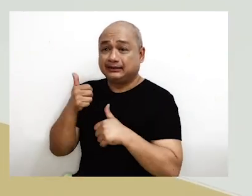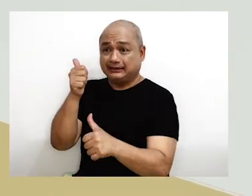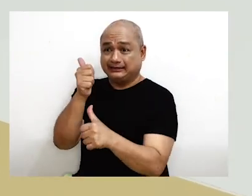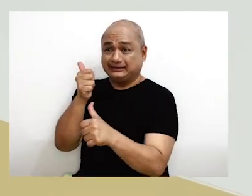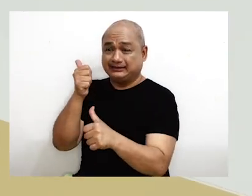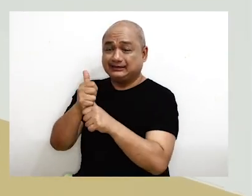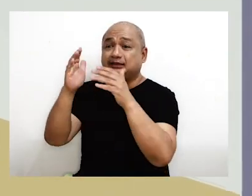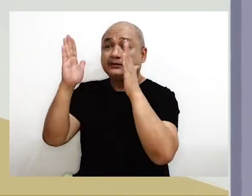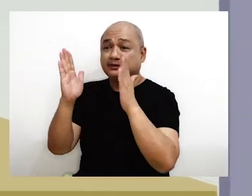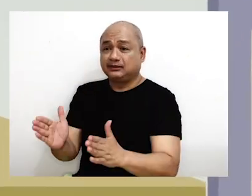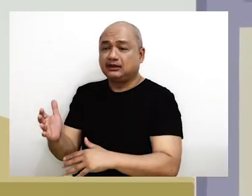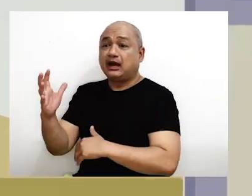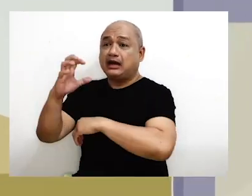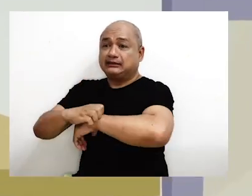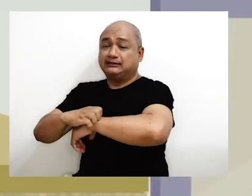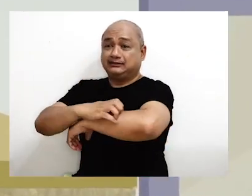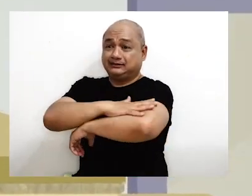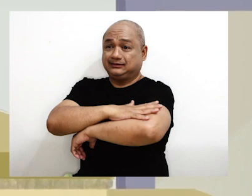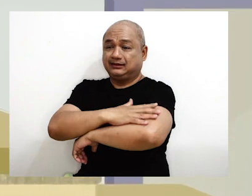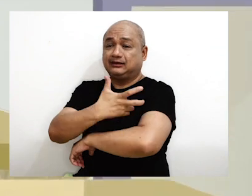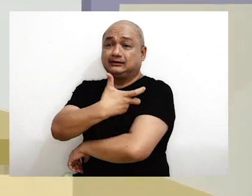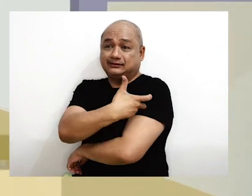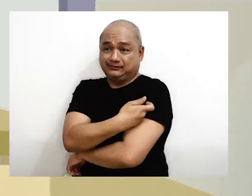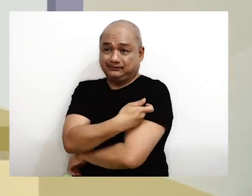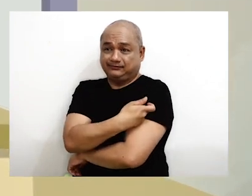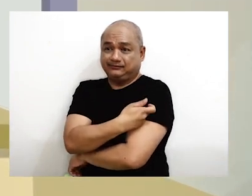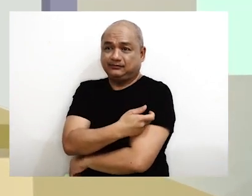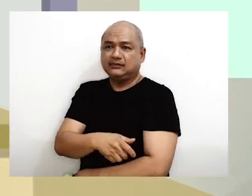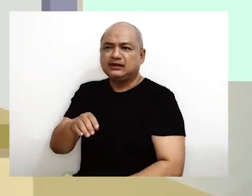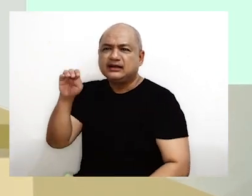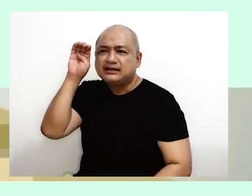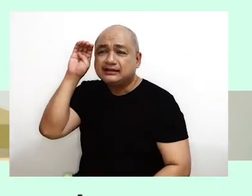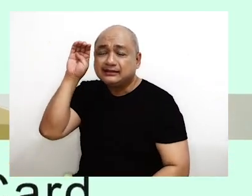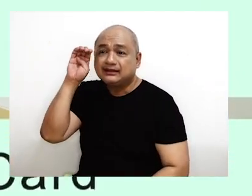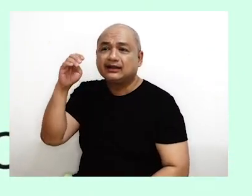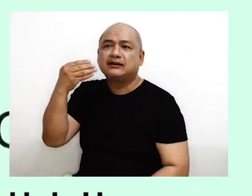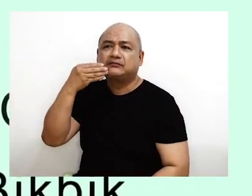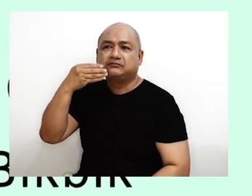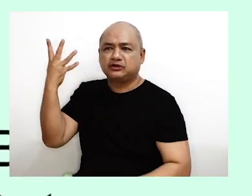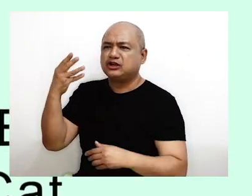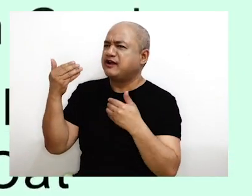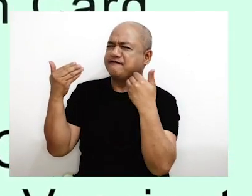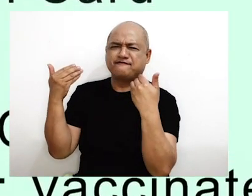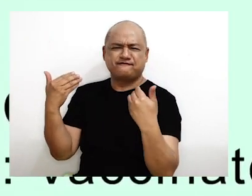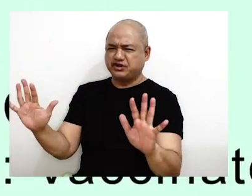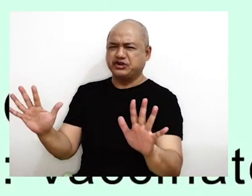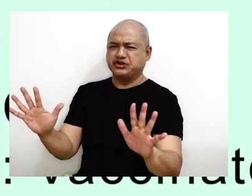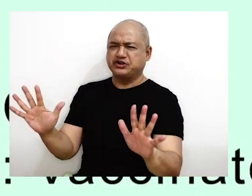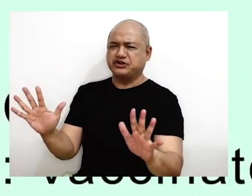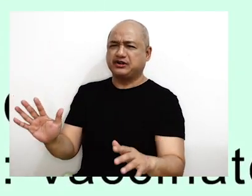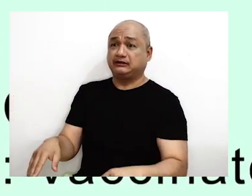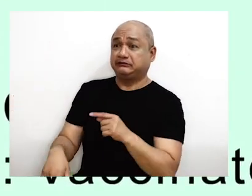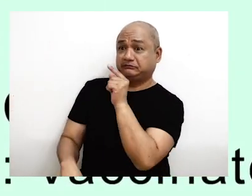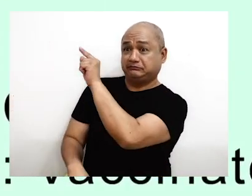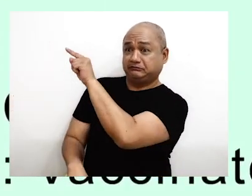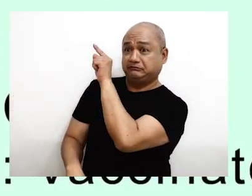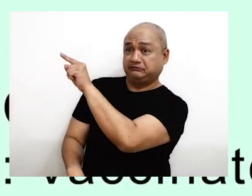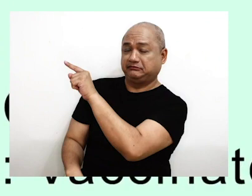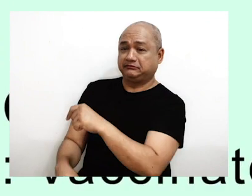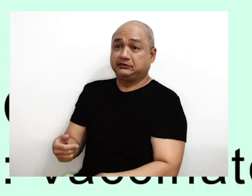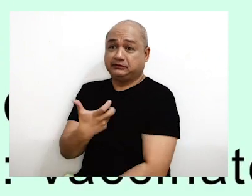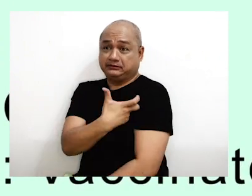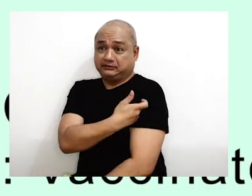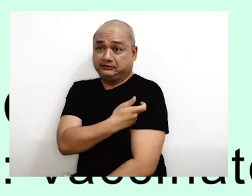Bikbik. Matapos mapabakunahan sina Biko at Bikbik, binigyan sila ng vaccination